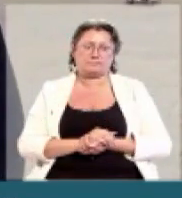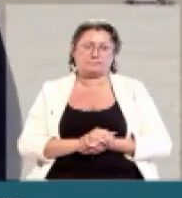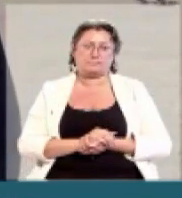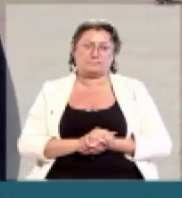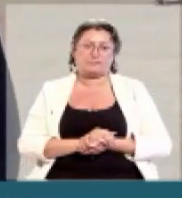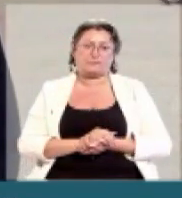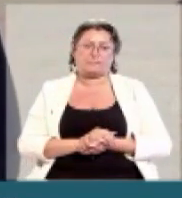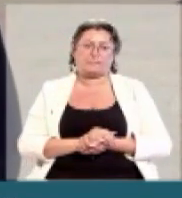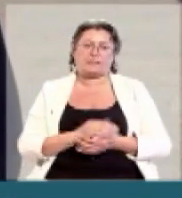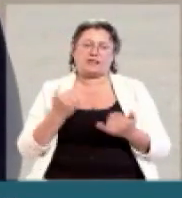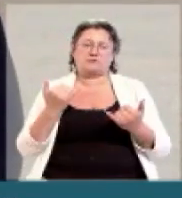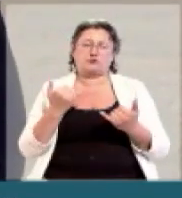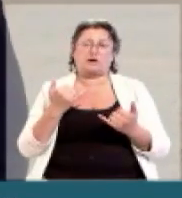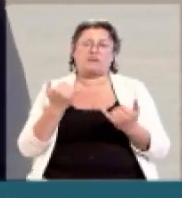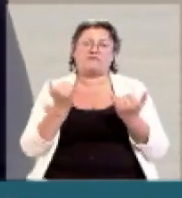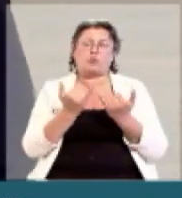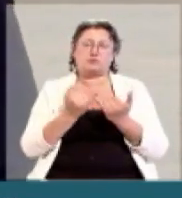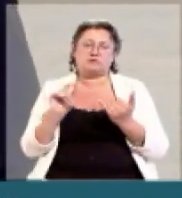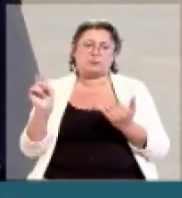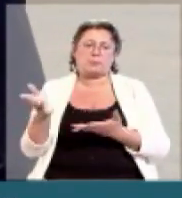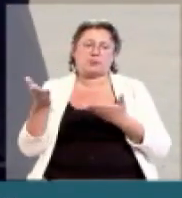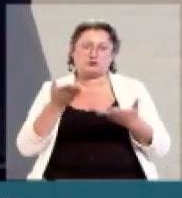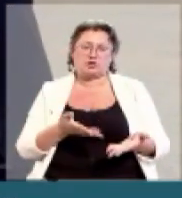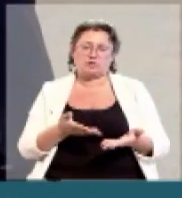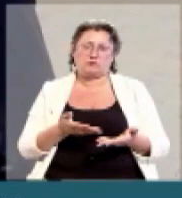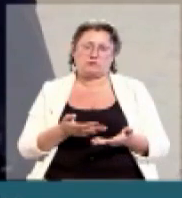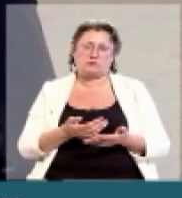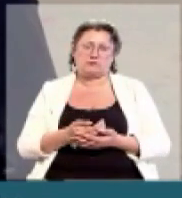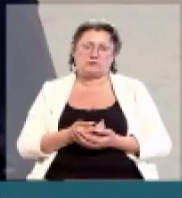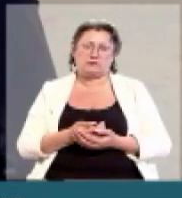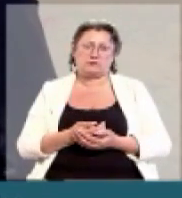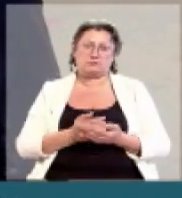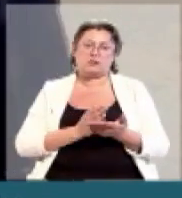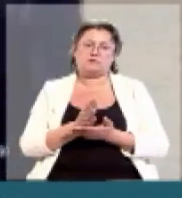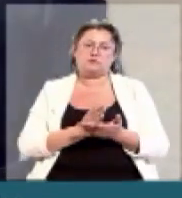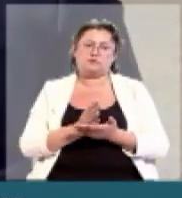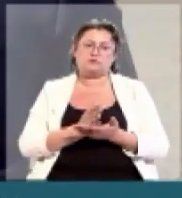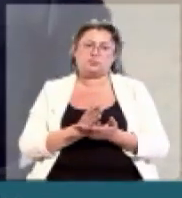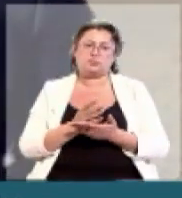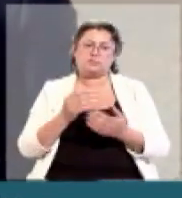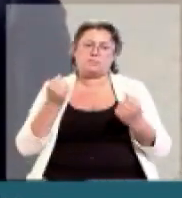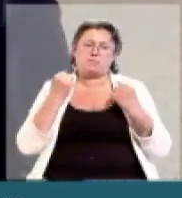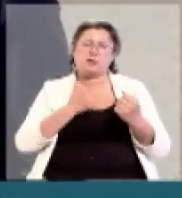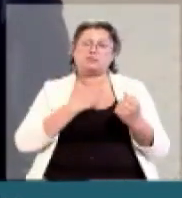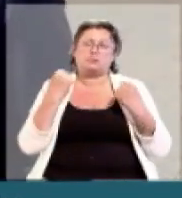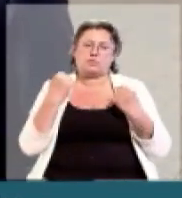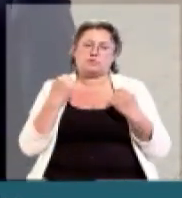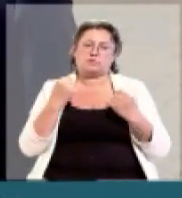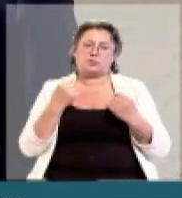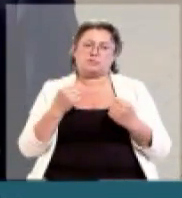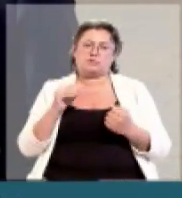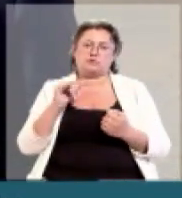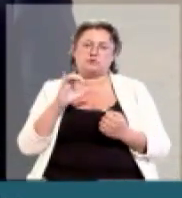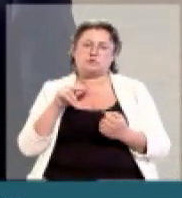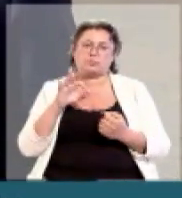Сегодня значимым гостем по приглашению приезжает заслуженный спорта Тимиртас